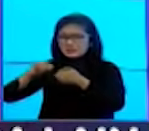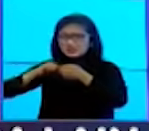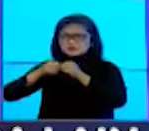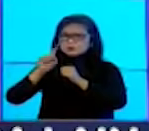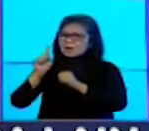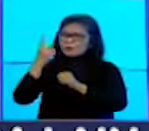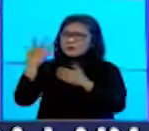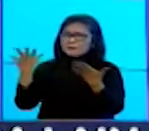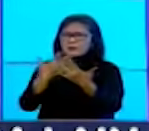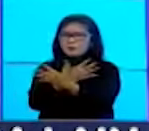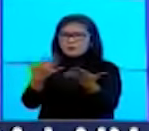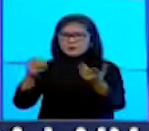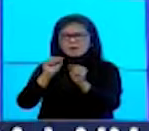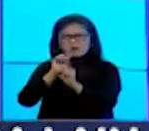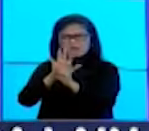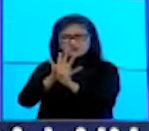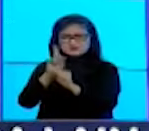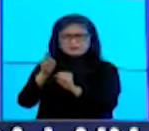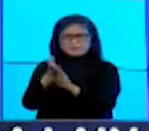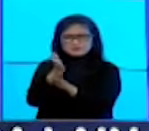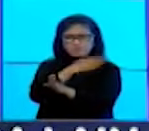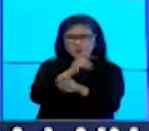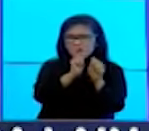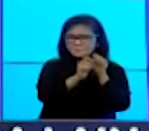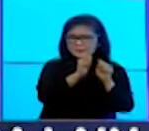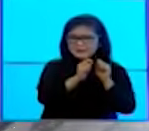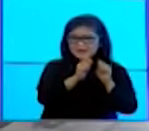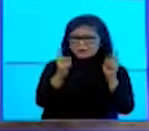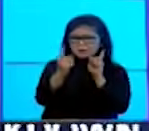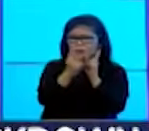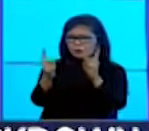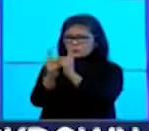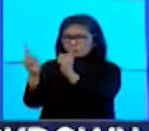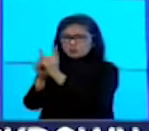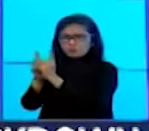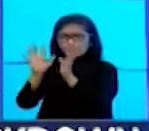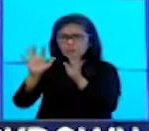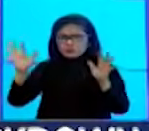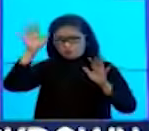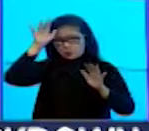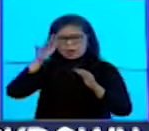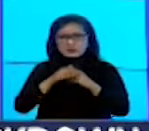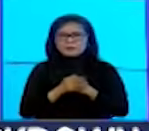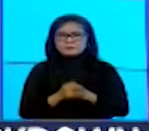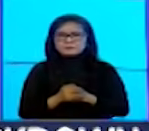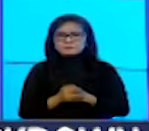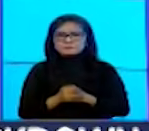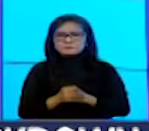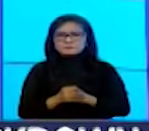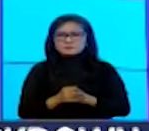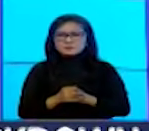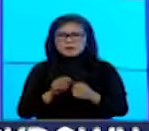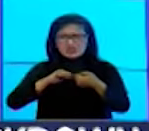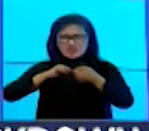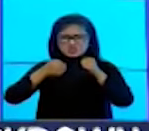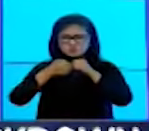positif COVID-19 dari klaster Lebaran usai warga berinteraksi satu sama lain melalui halal bihalal. Banyaknya kasus positif di